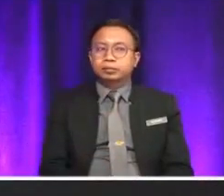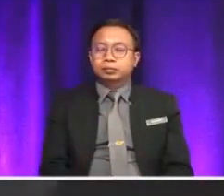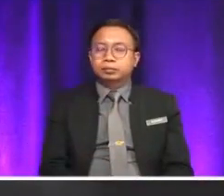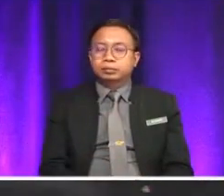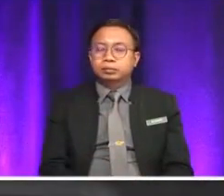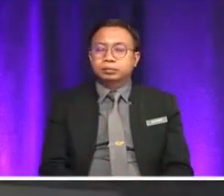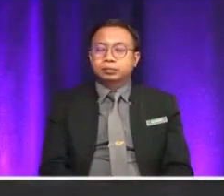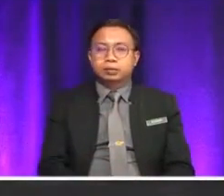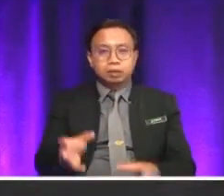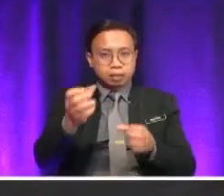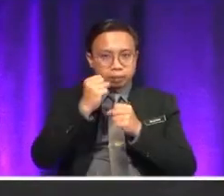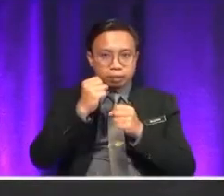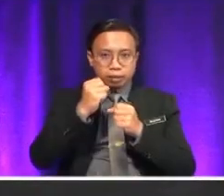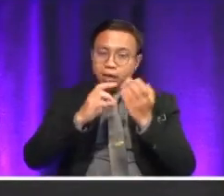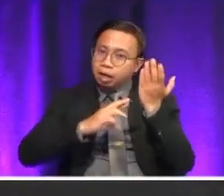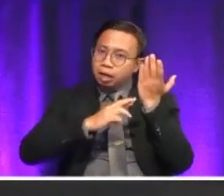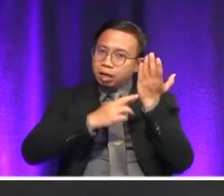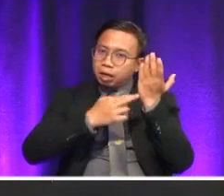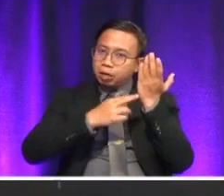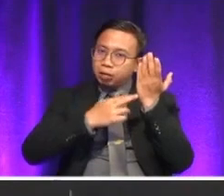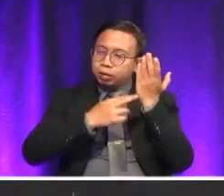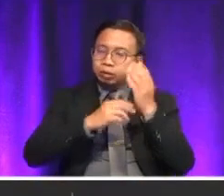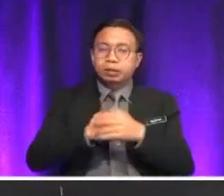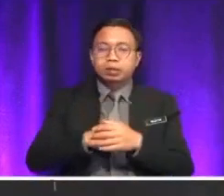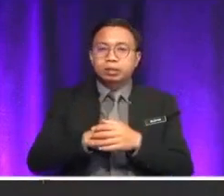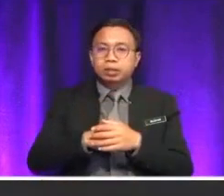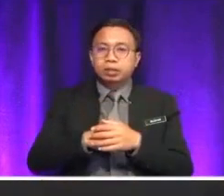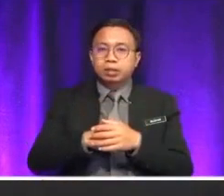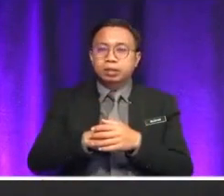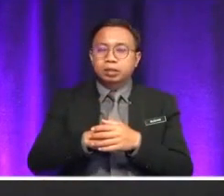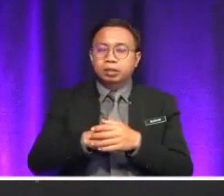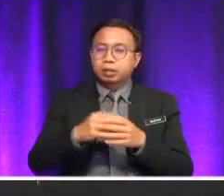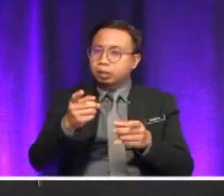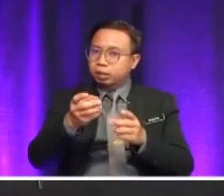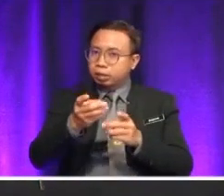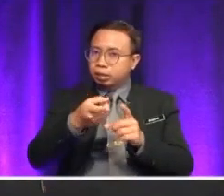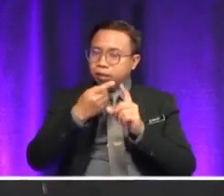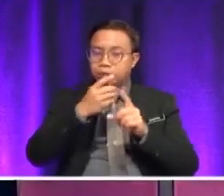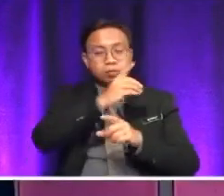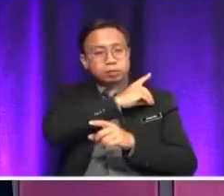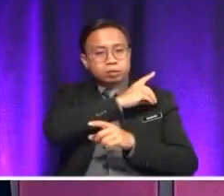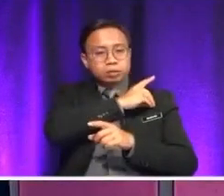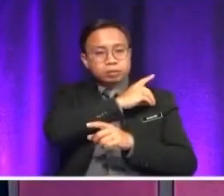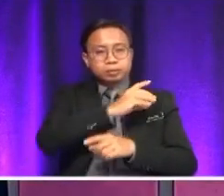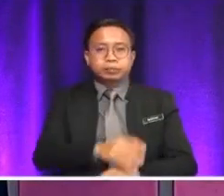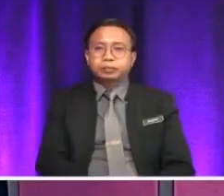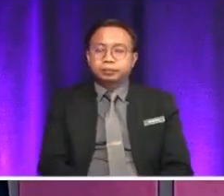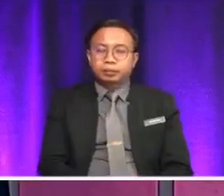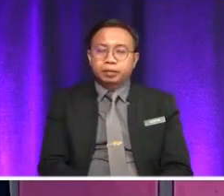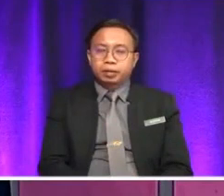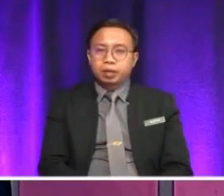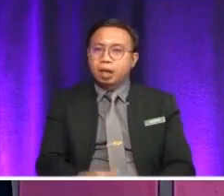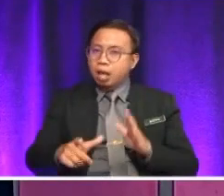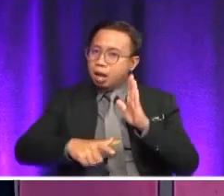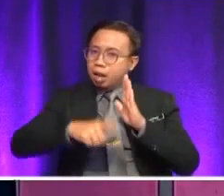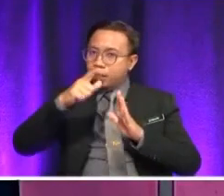Mendapatkan rawatan pakar. Mendapatkan rawatan pakar katanya. Okey, ini selalunya kalau rawatan pakar ni lebih kepada kalau macam